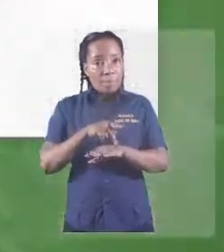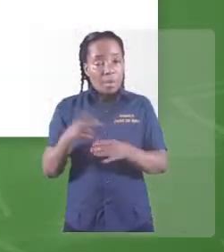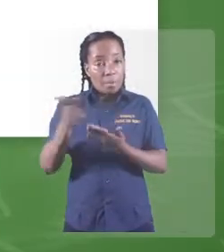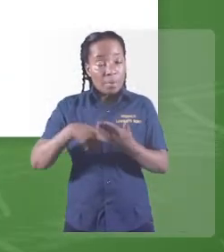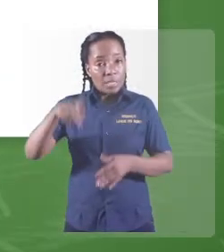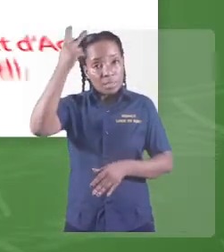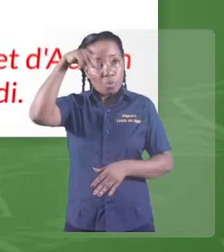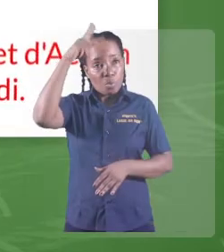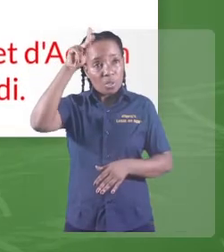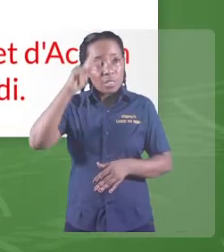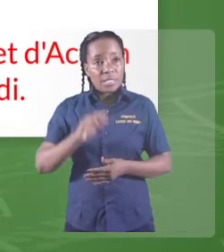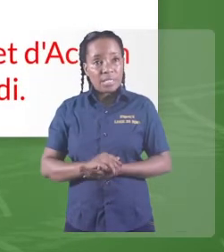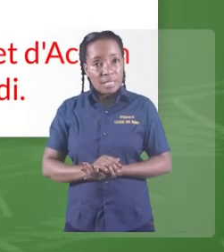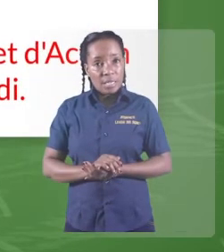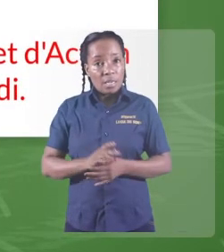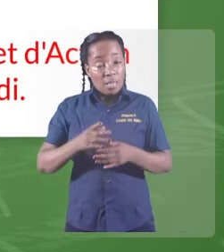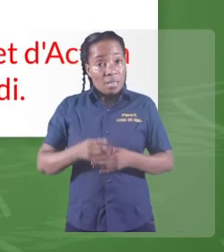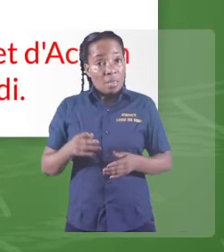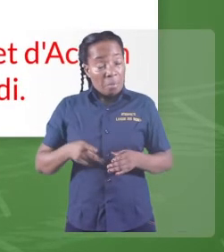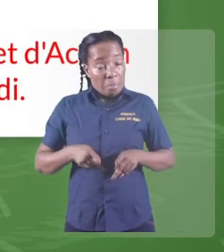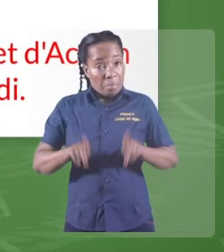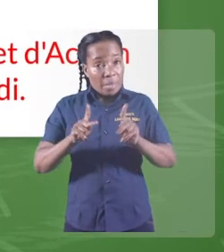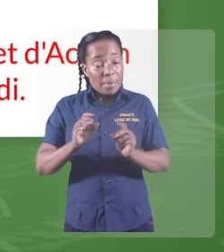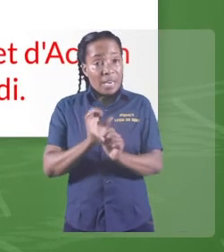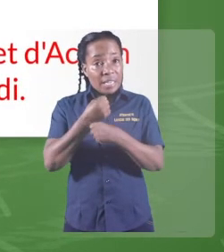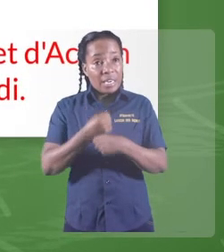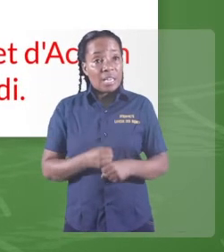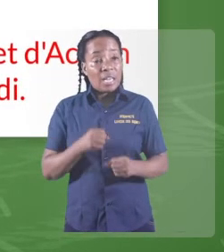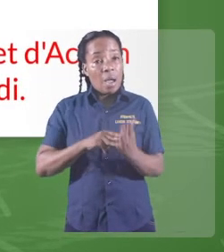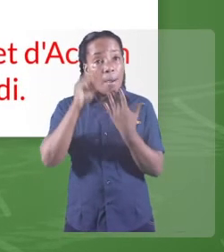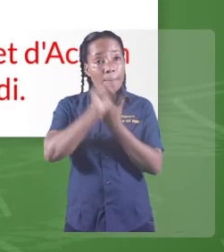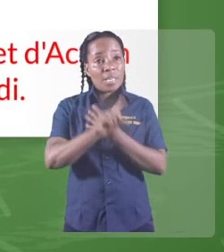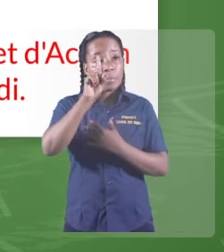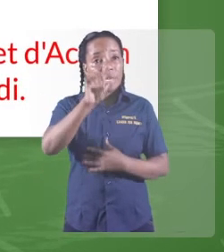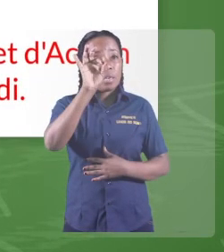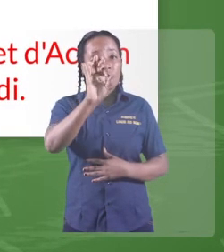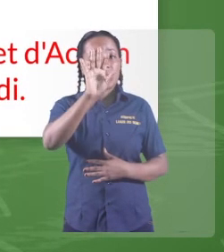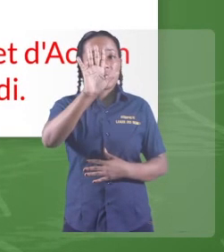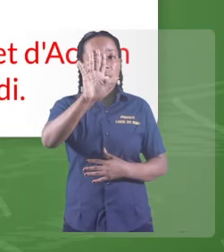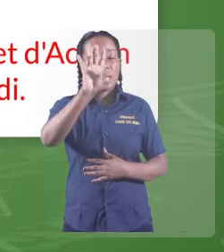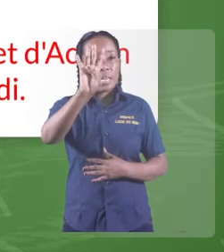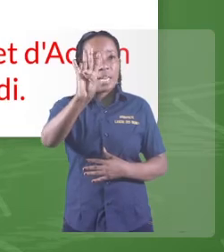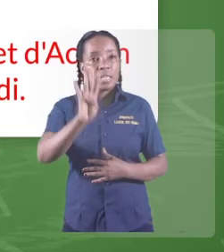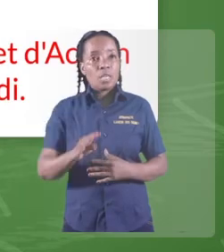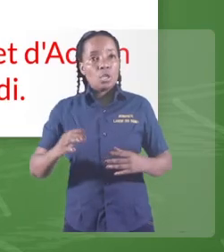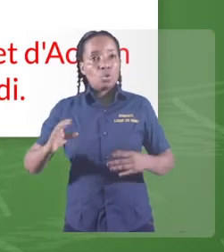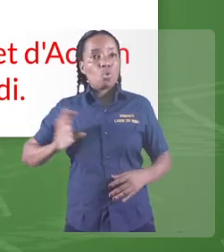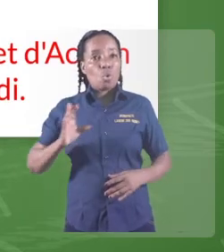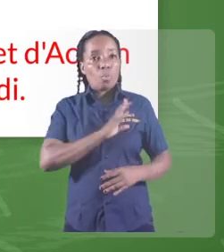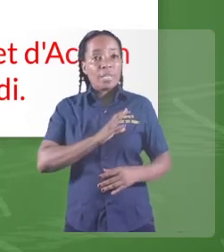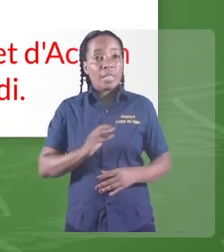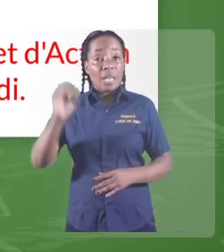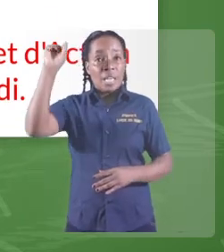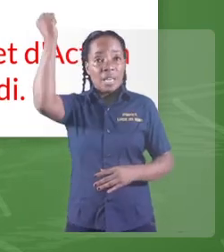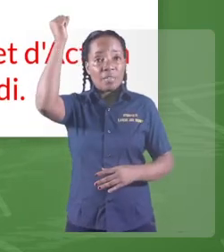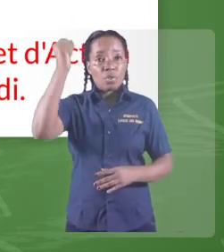vont aboutir à la création en mars 1954 du Comité révolutionnaire